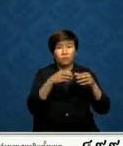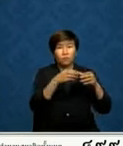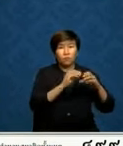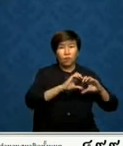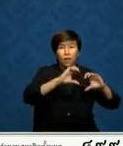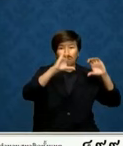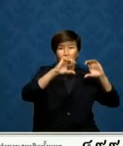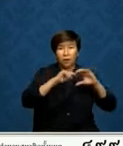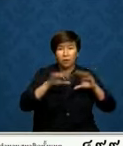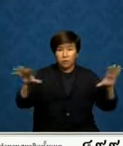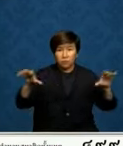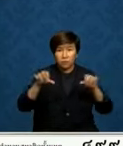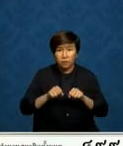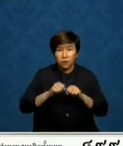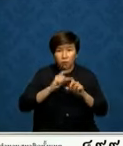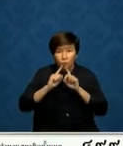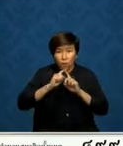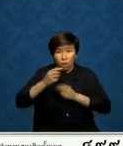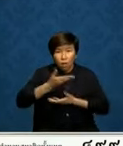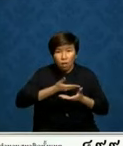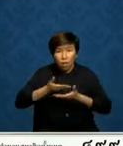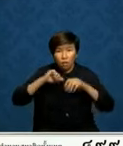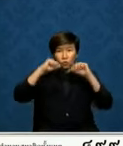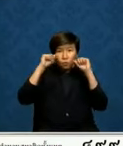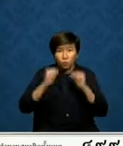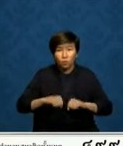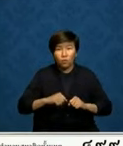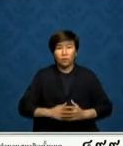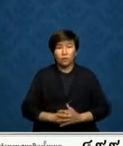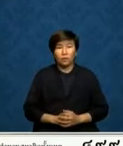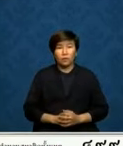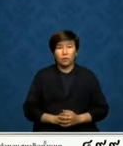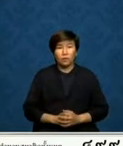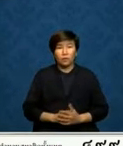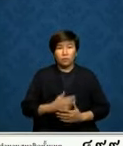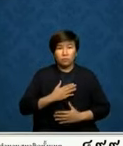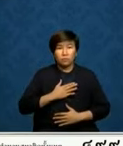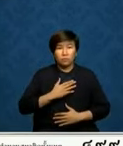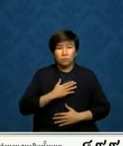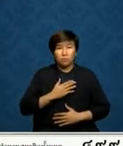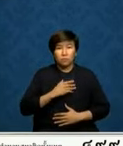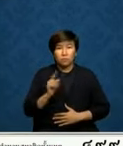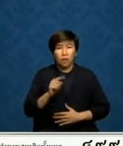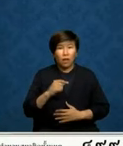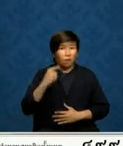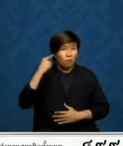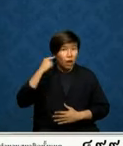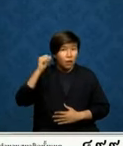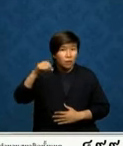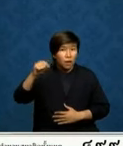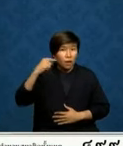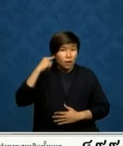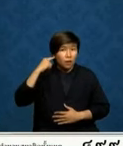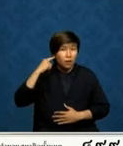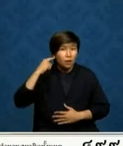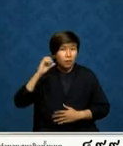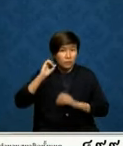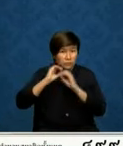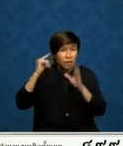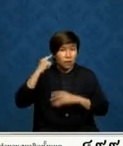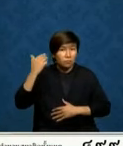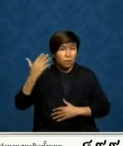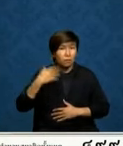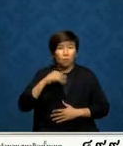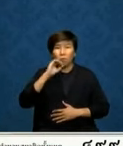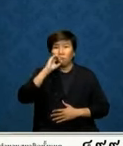มีการพูดคุยตกลงกันท่านประธานได้ยินใช่ไหมครับผมต้องขอคำยืนยันนะครับเพราะว่าสิ่งที่ผมพูดเมื่อสักครู่เป็นการพูดกับท่านประธาน